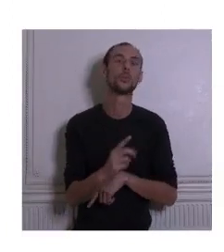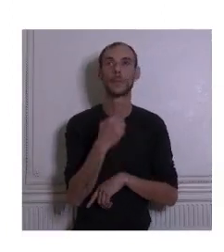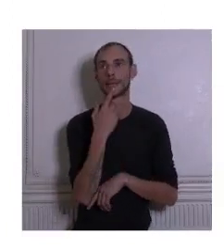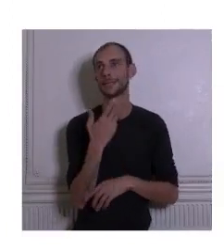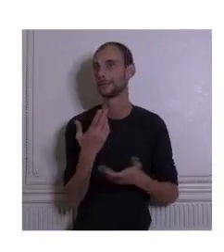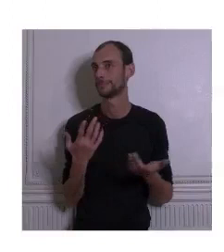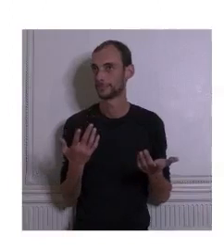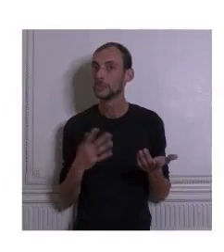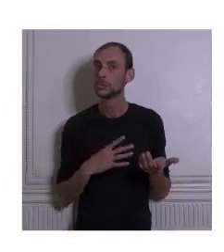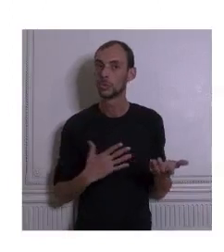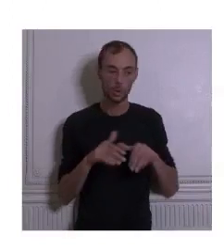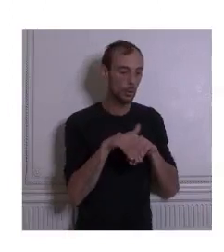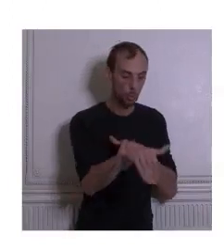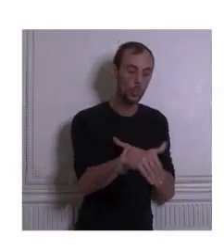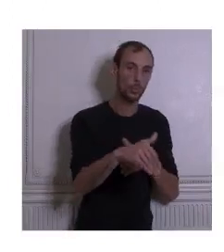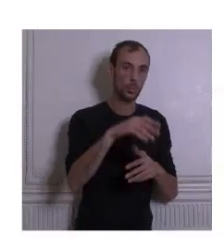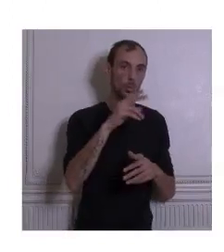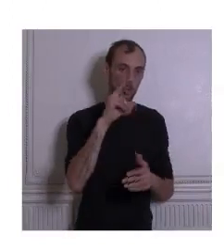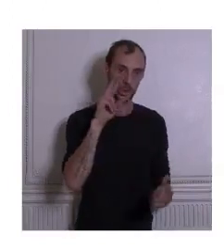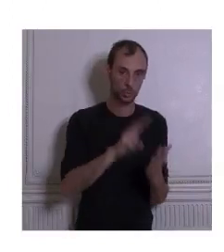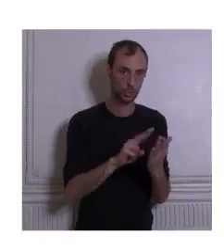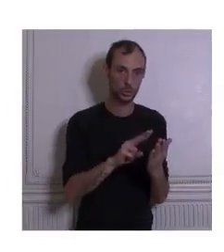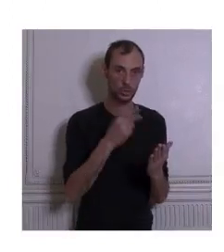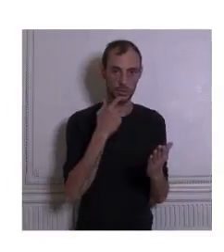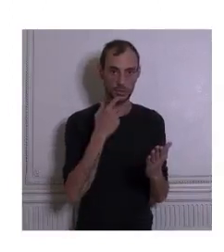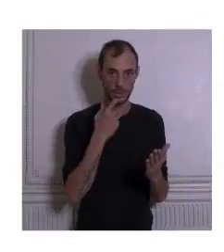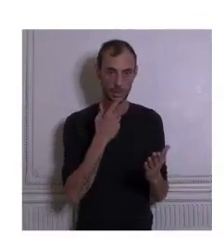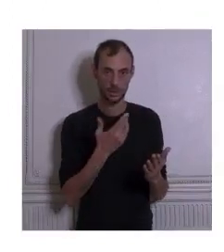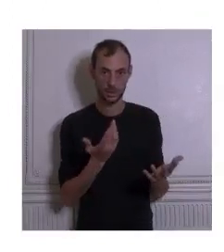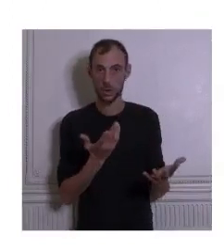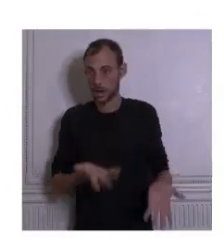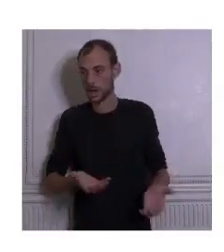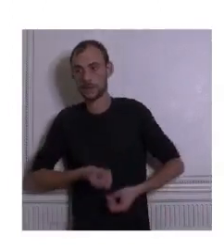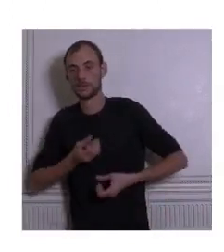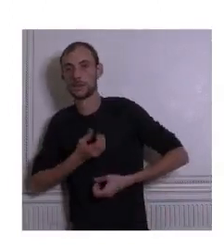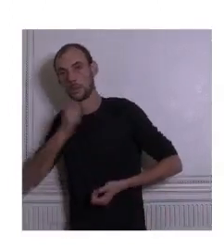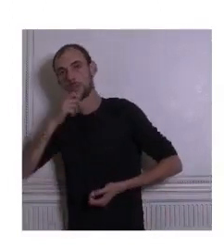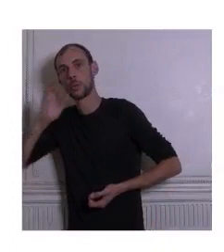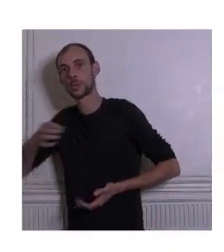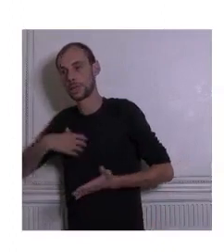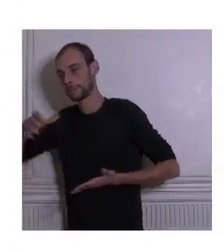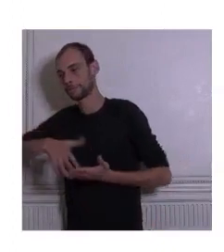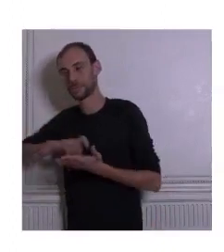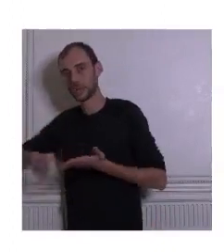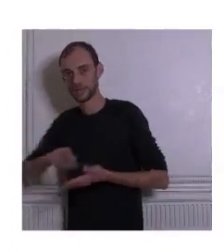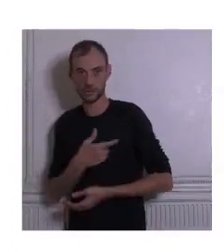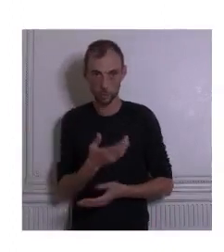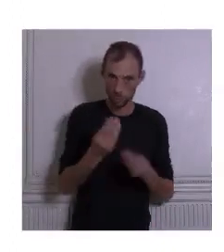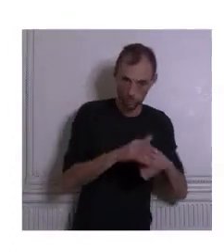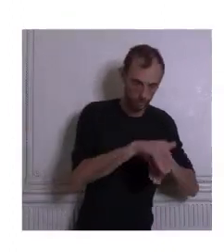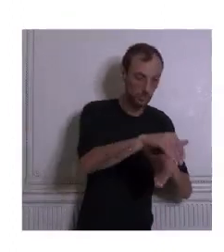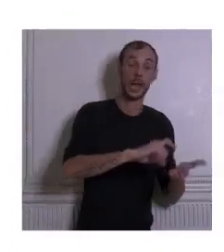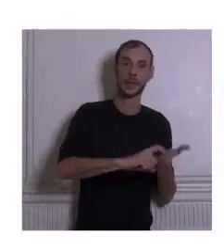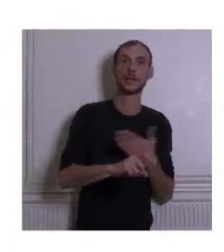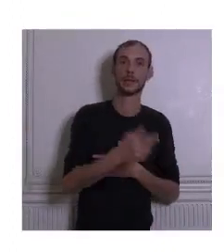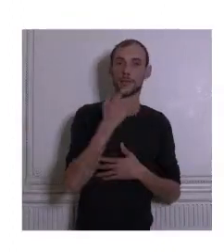indépendamment de leurs étiquettes politiques, les affaires de la ville. Il a toujours été dit, d'abord, ce que vous avez dit, que la motion avait été faite sous la pression des associations,